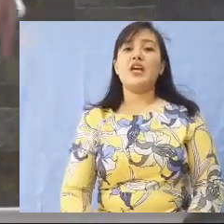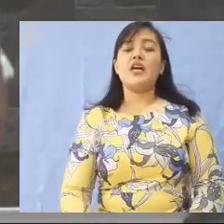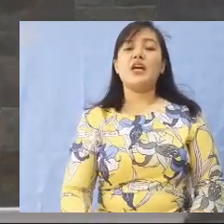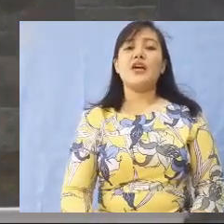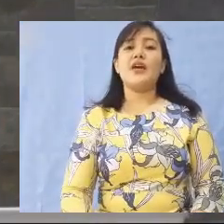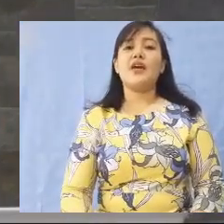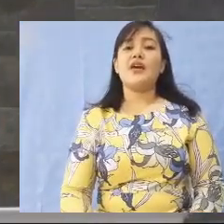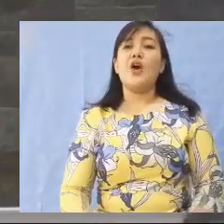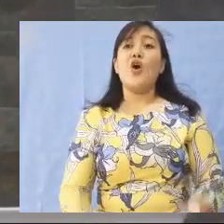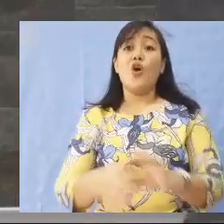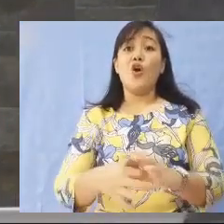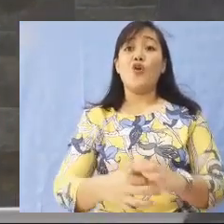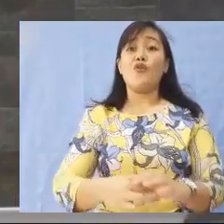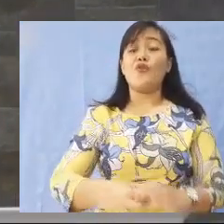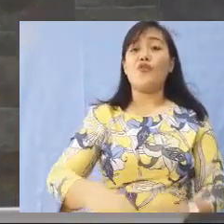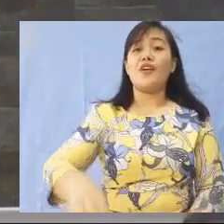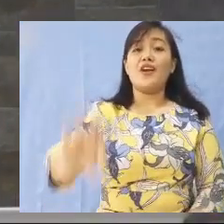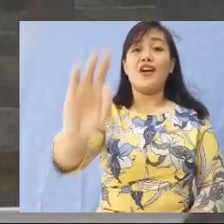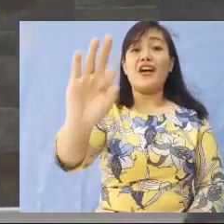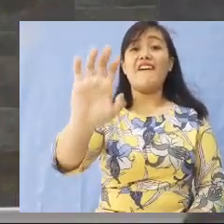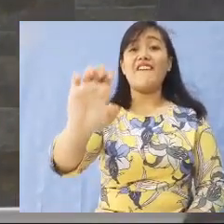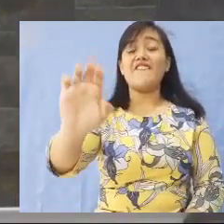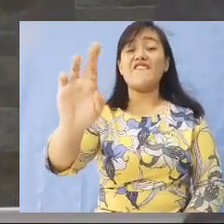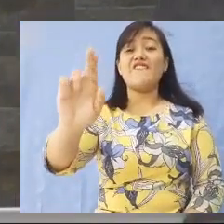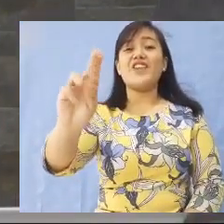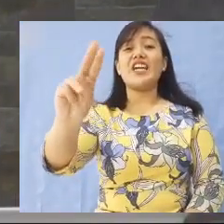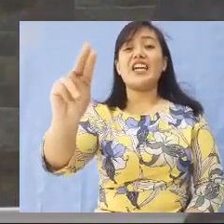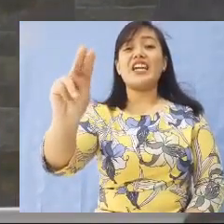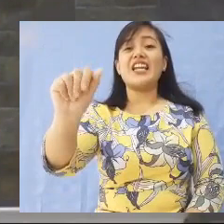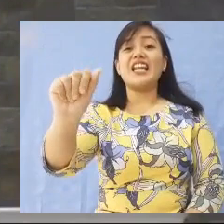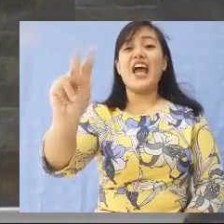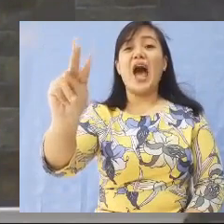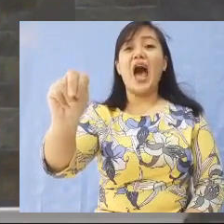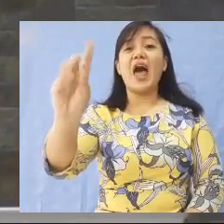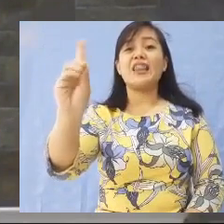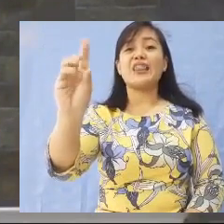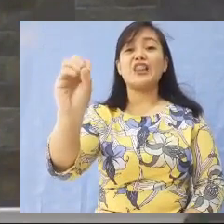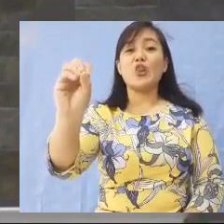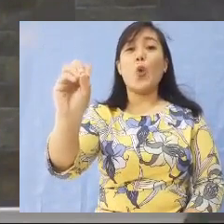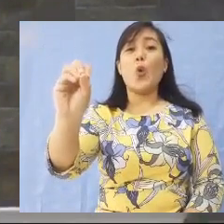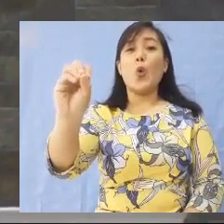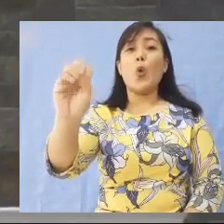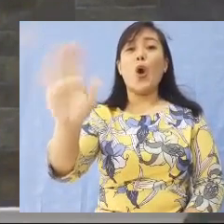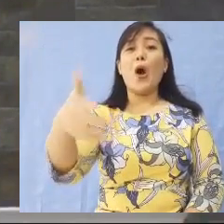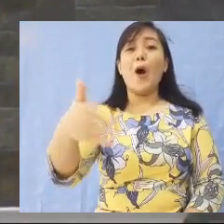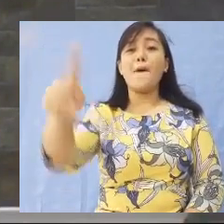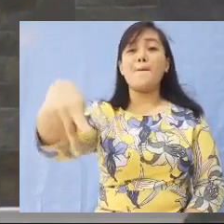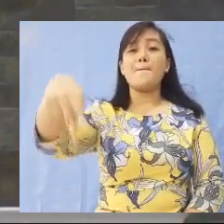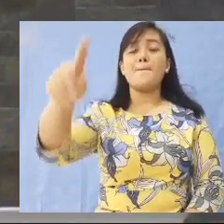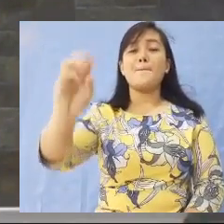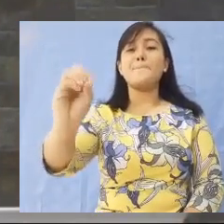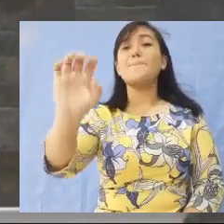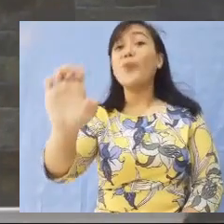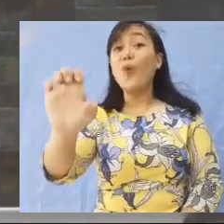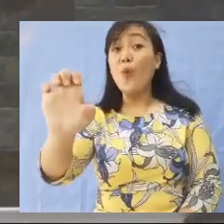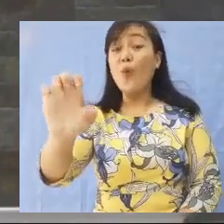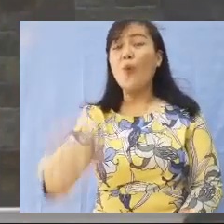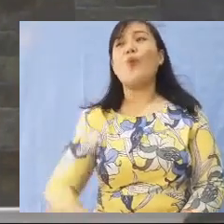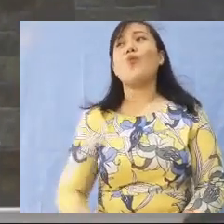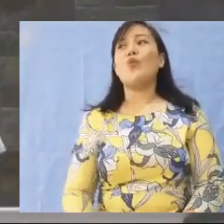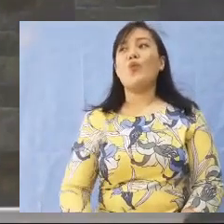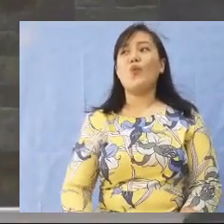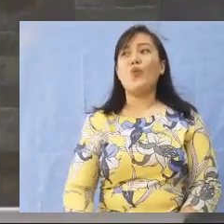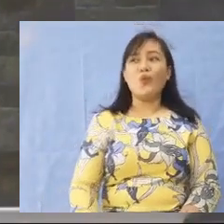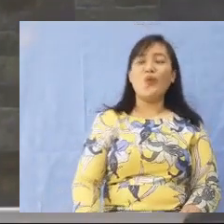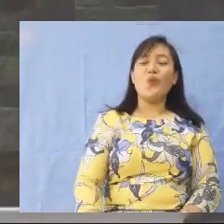ganyan. Pag napanood niya yan, yung sila Lito Lapid, usong-uso noon yung kay Lito Lapid na yung baril niya pinaiikot-ikot